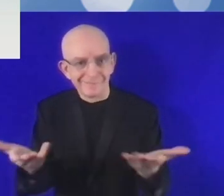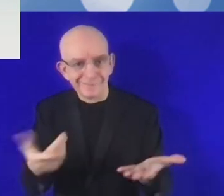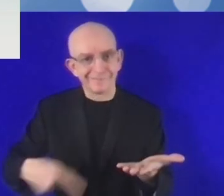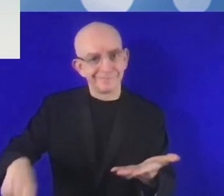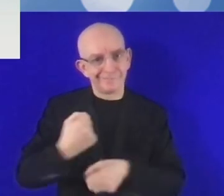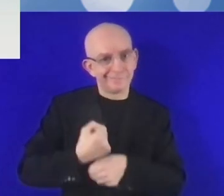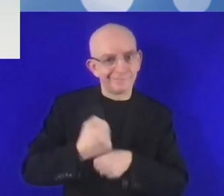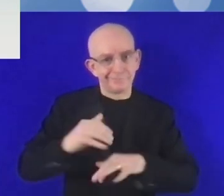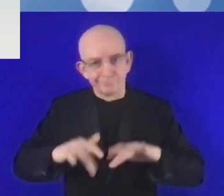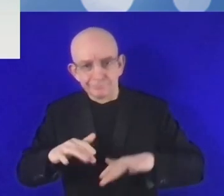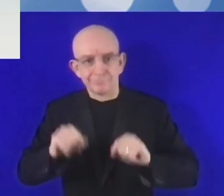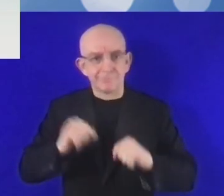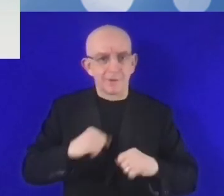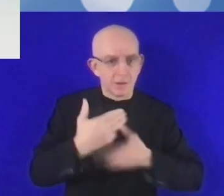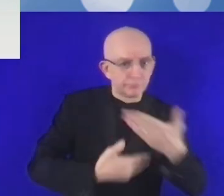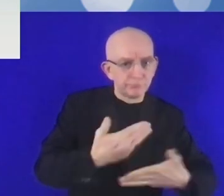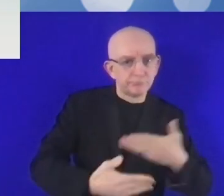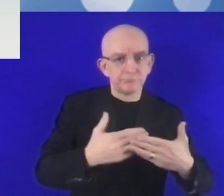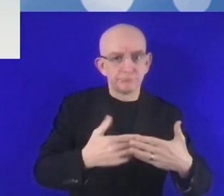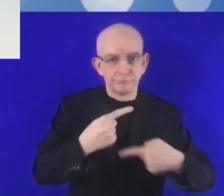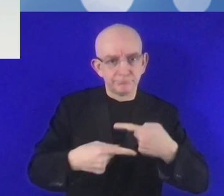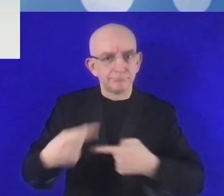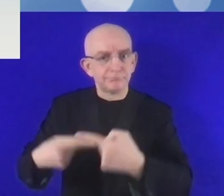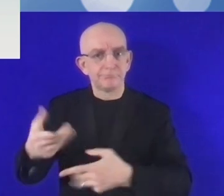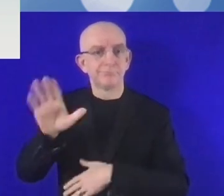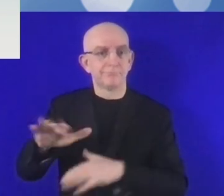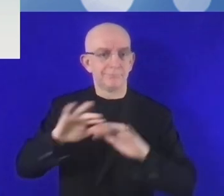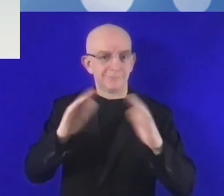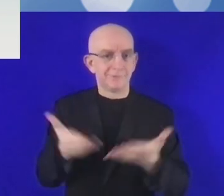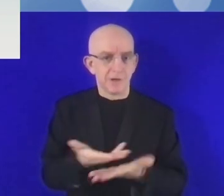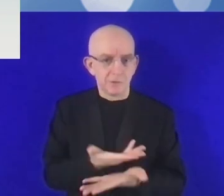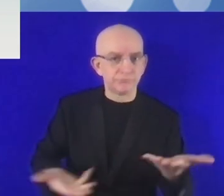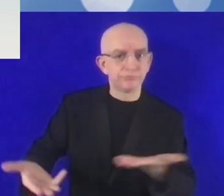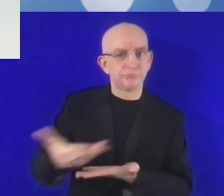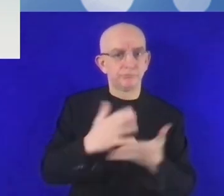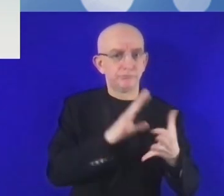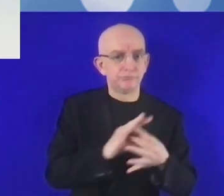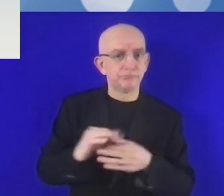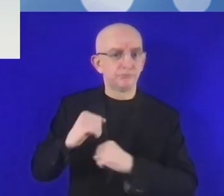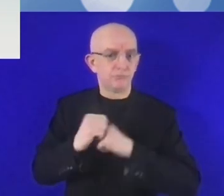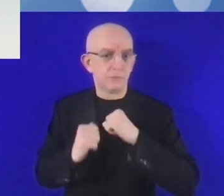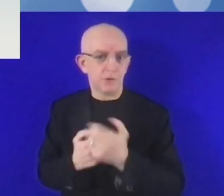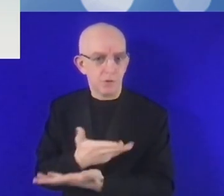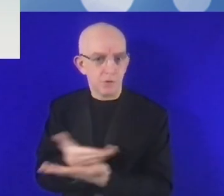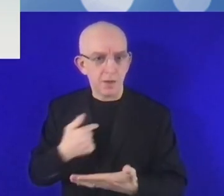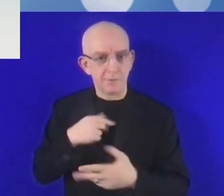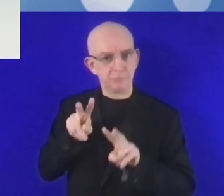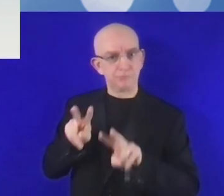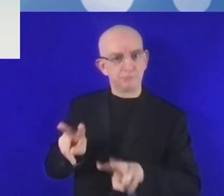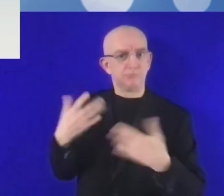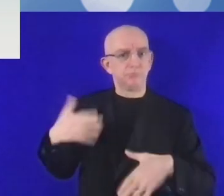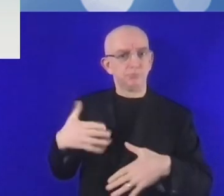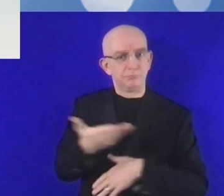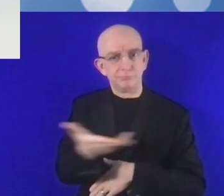благодаря координации технического сообщества, в частности, те, кто отвечает за